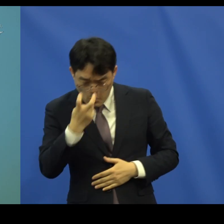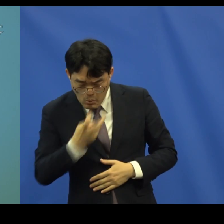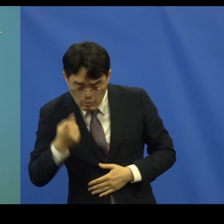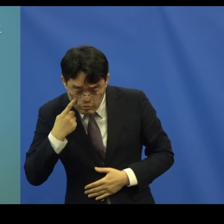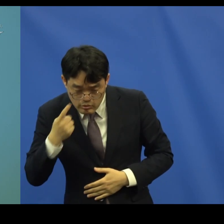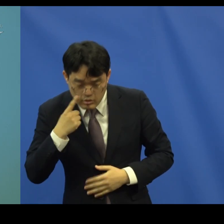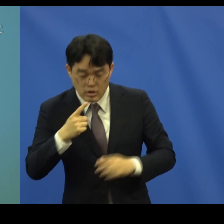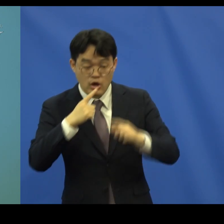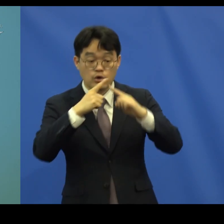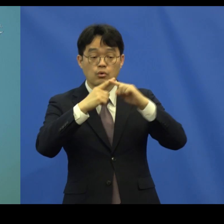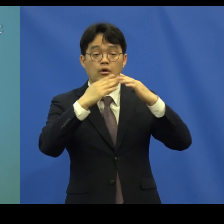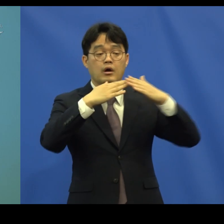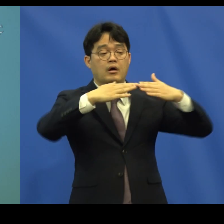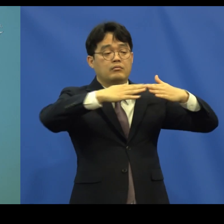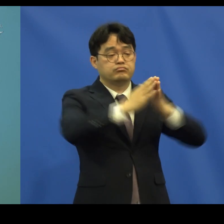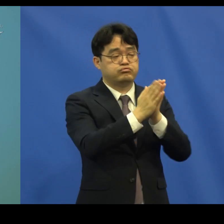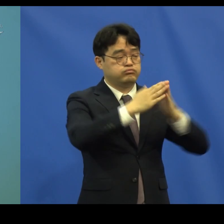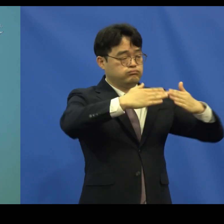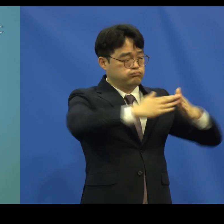닫습니다. 소멸이죠.